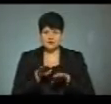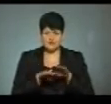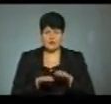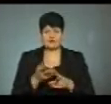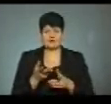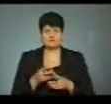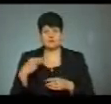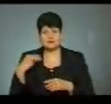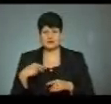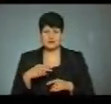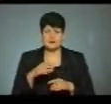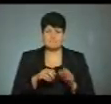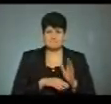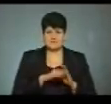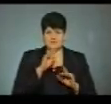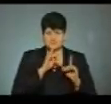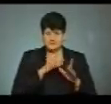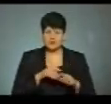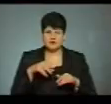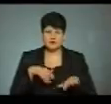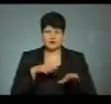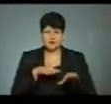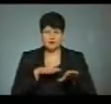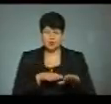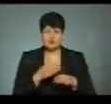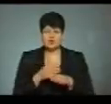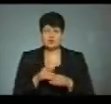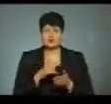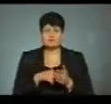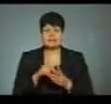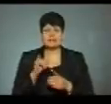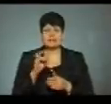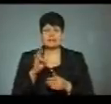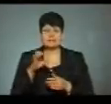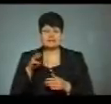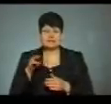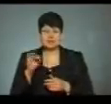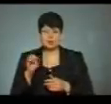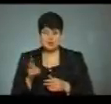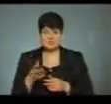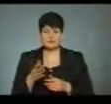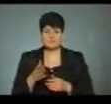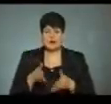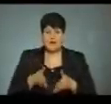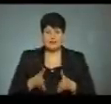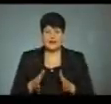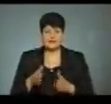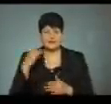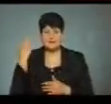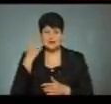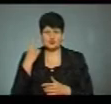парламентські повноваження. Кілька тисяч людей йдуть тоді ще частиною вулиці Інститутської, алеєю Небесної Сотні. Її назвуть